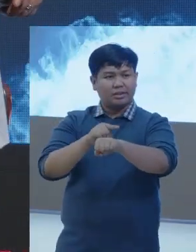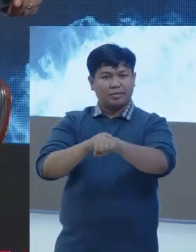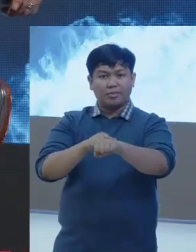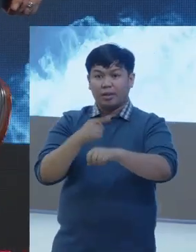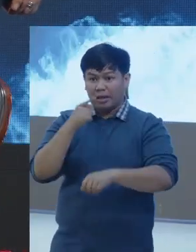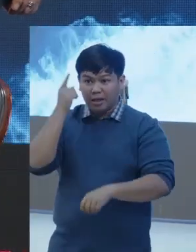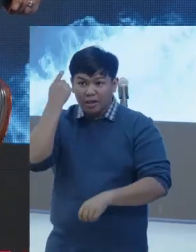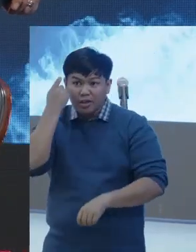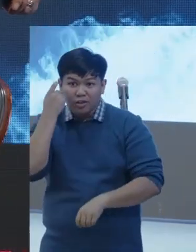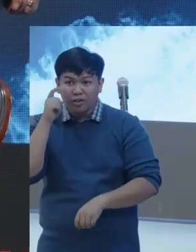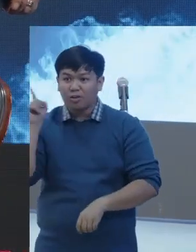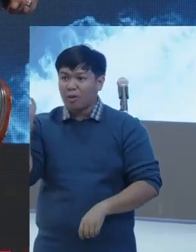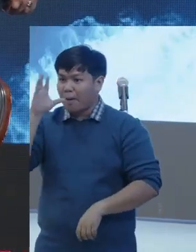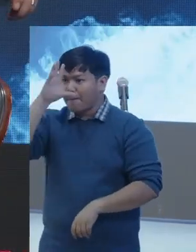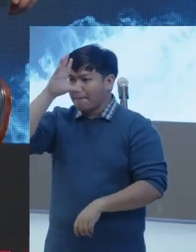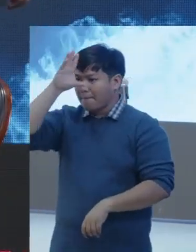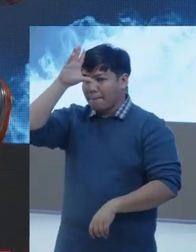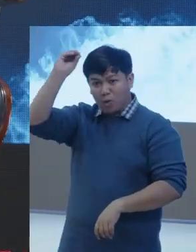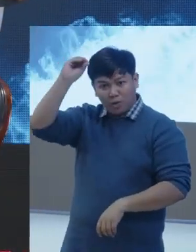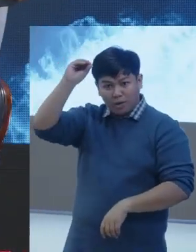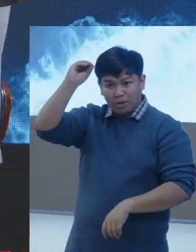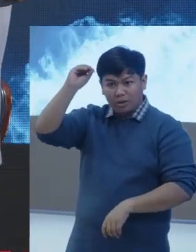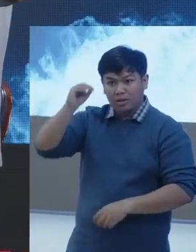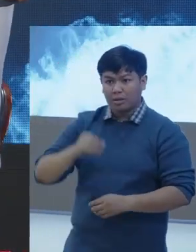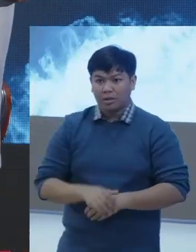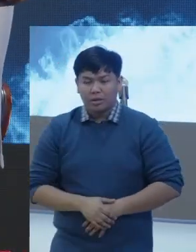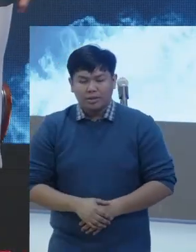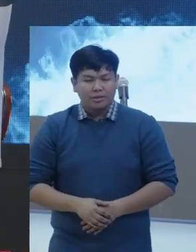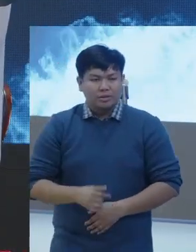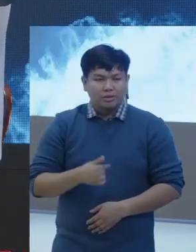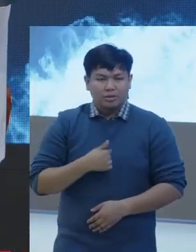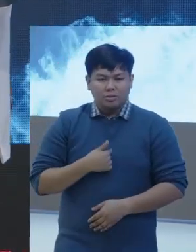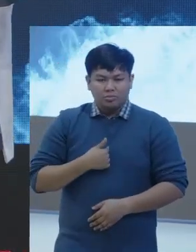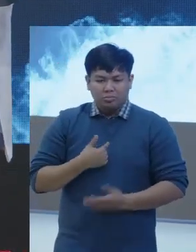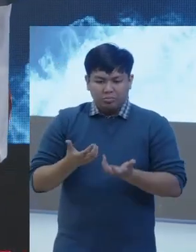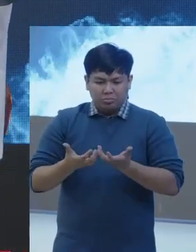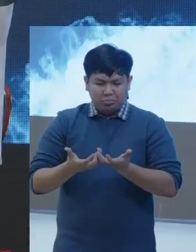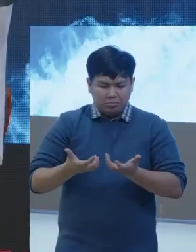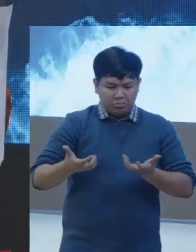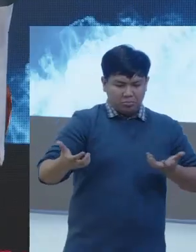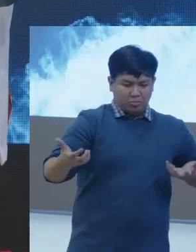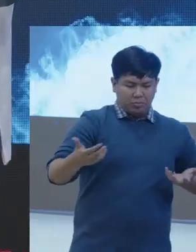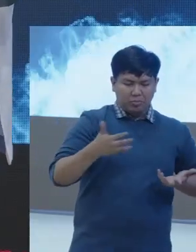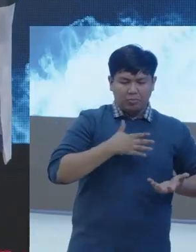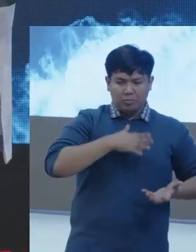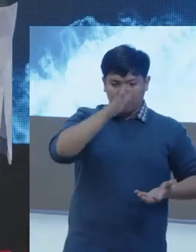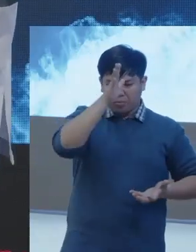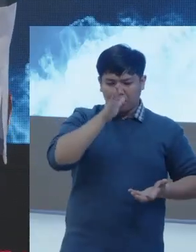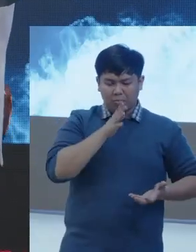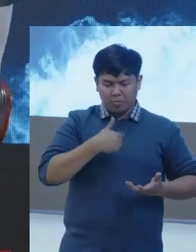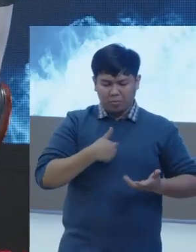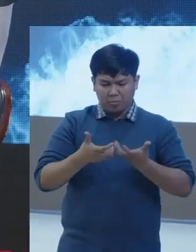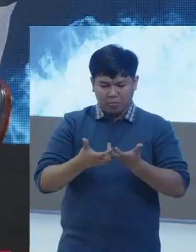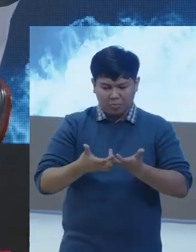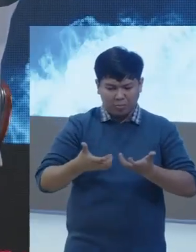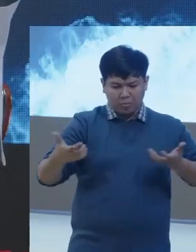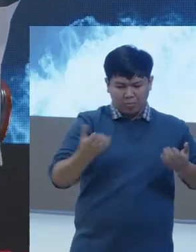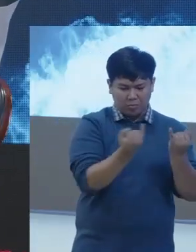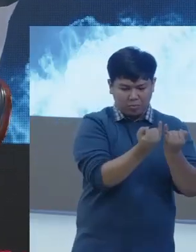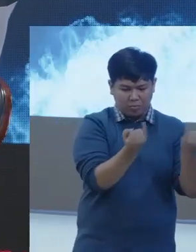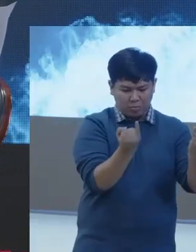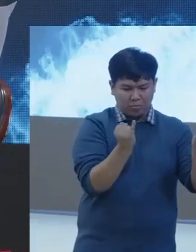binautismuhan na sila ay nalungkot, na kinurot ang kanilang puso. They were cut to the